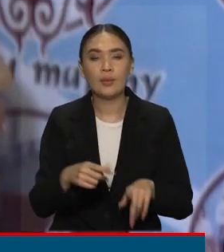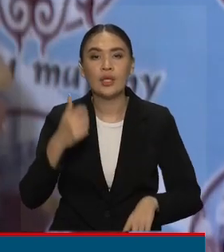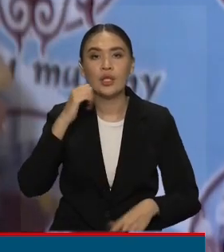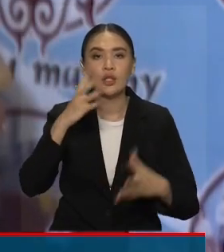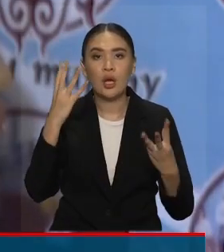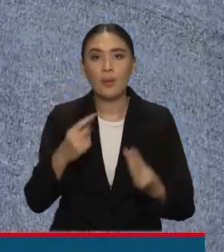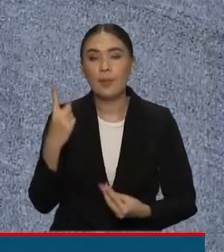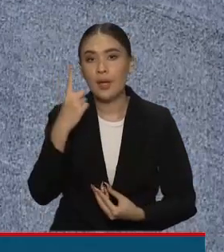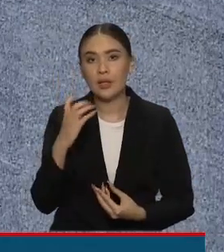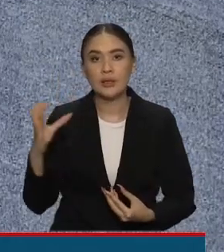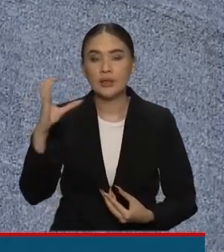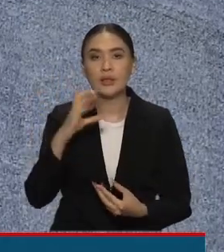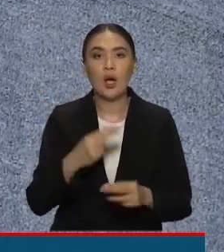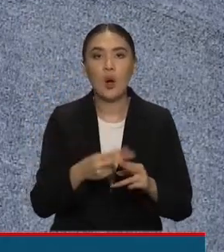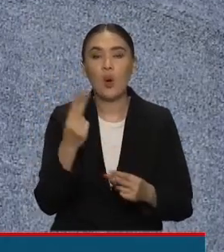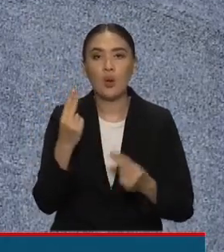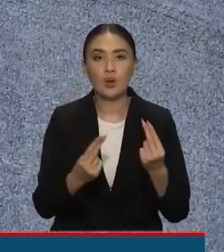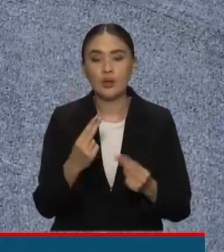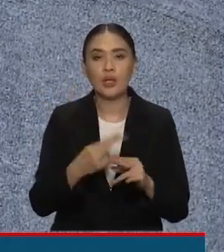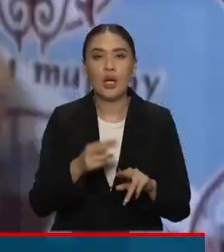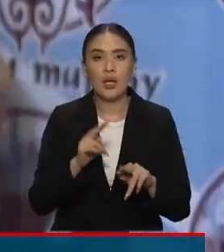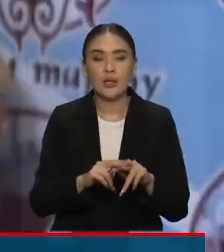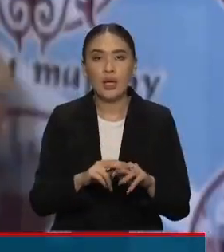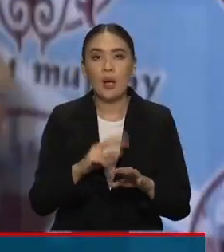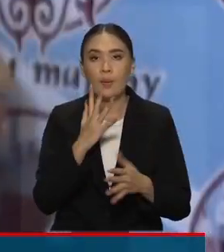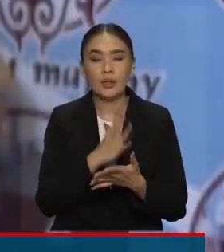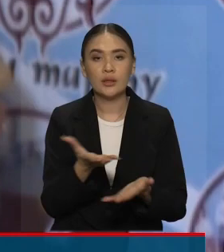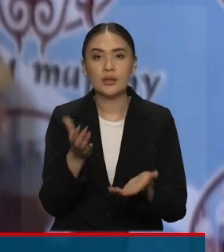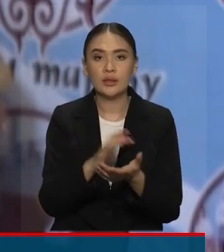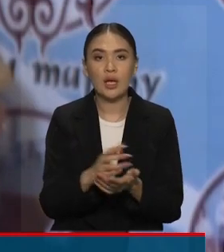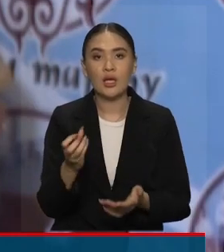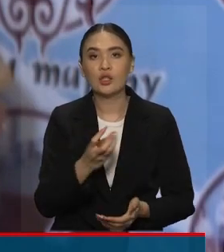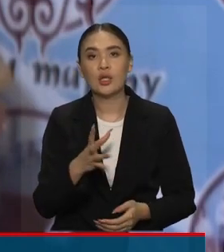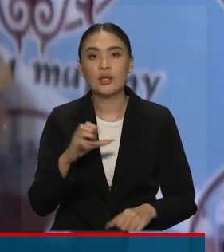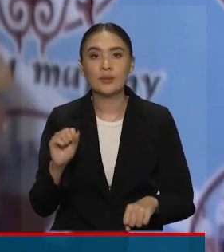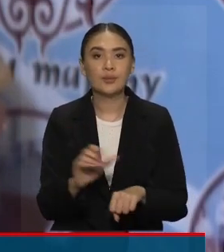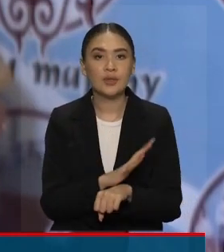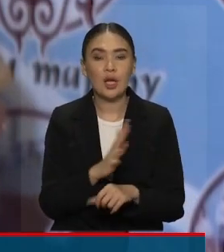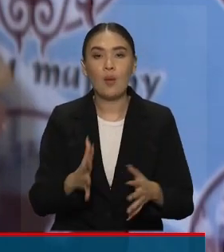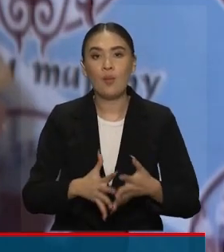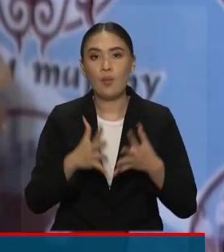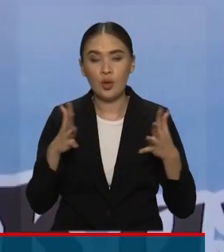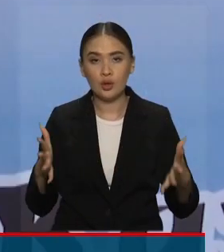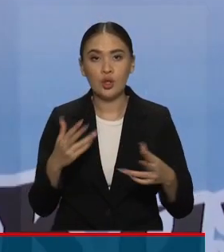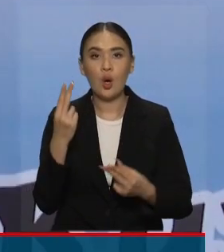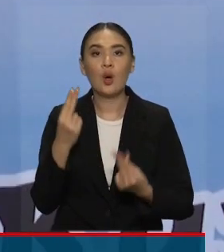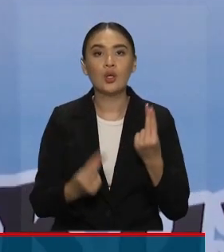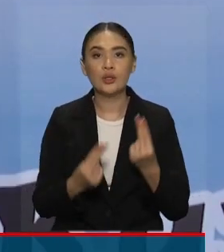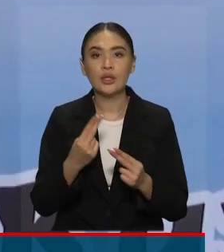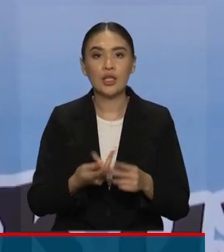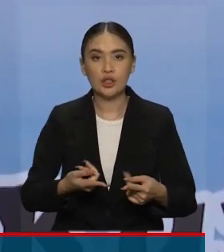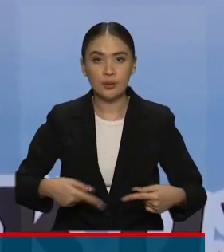1-ші қыркүйекте осы ойынды мирға таныстырып жатыр. Асық шеберлері артқан сайын бұна ойынның